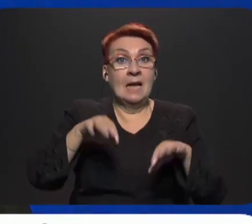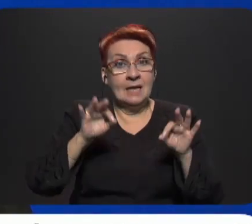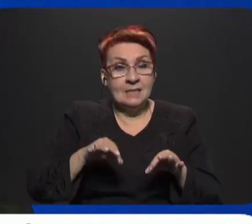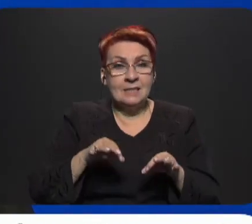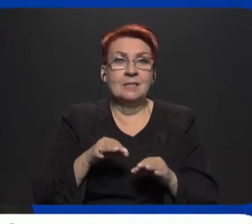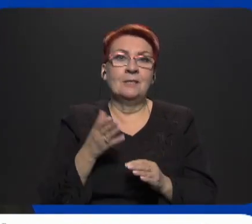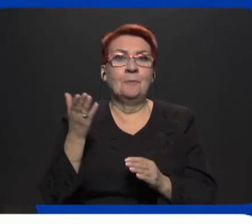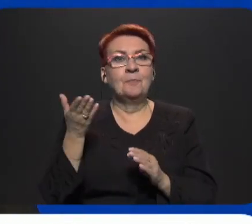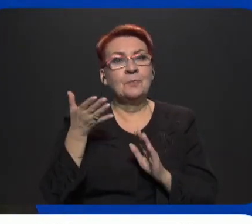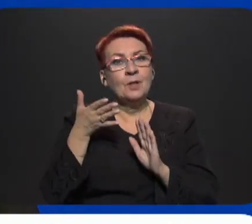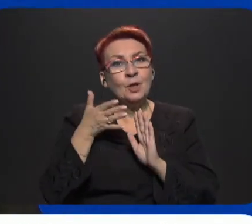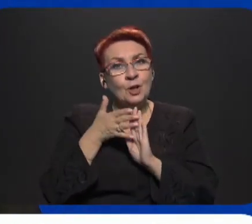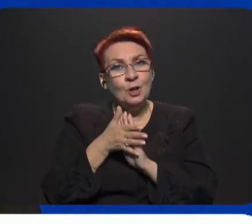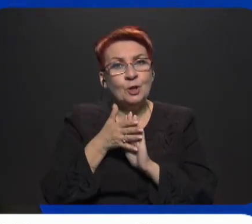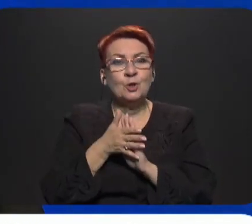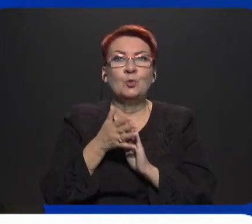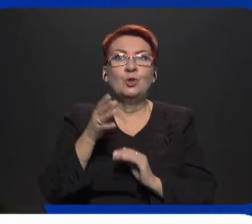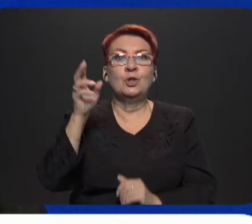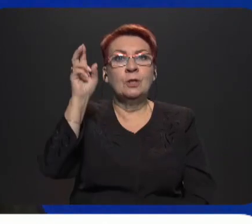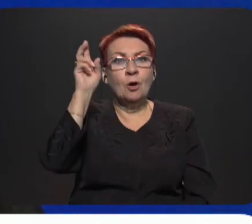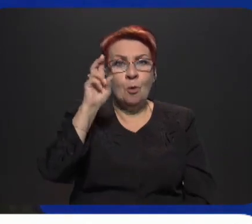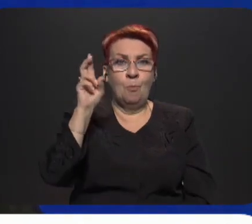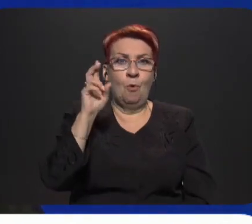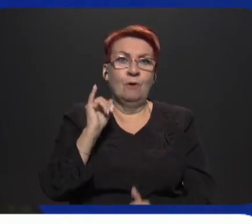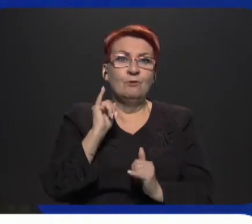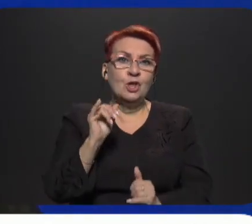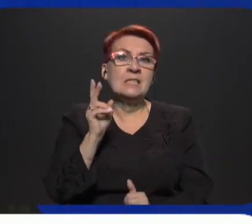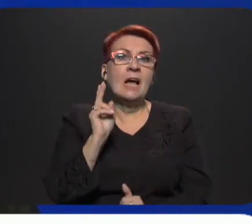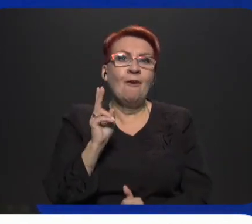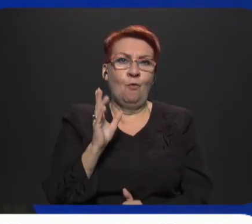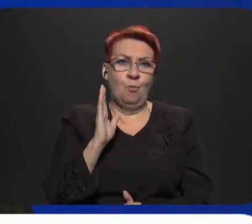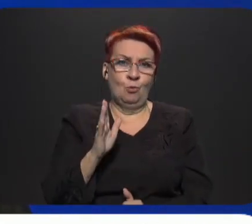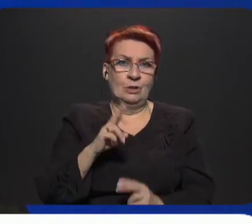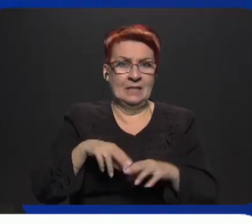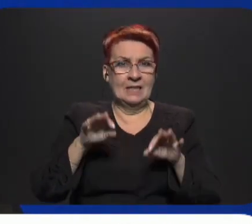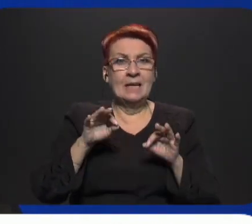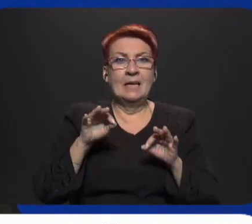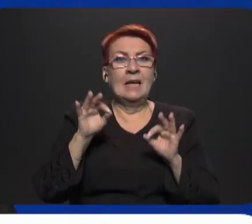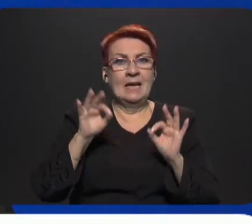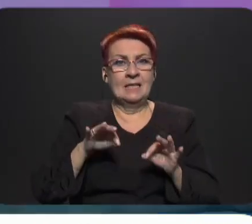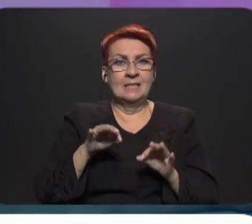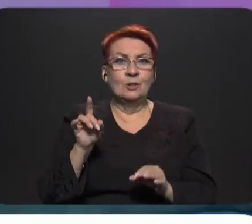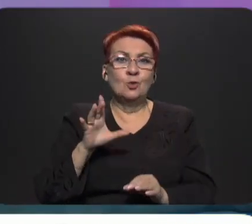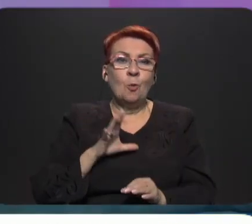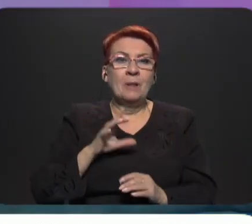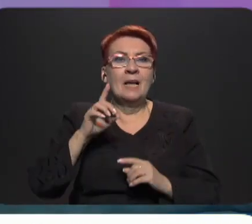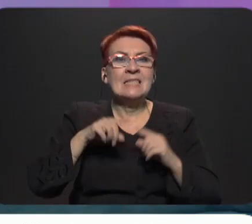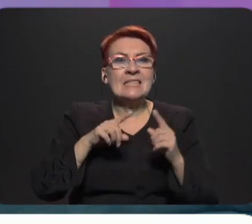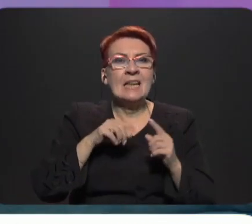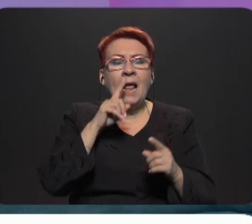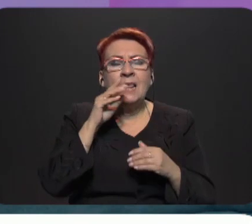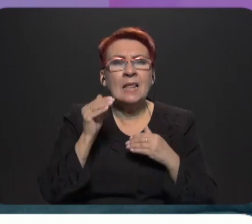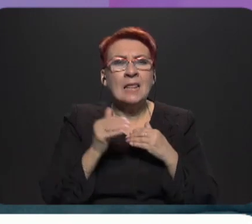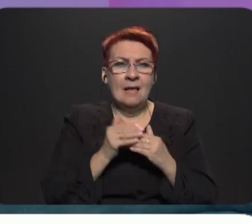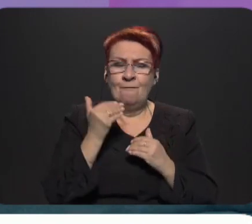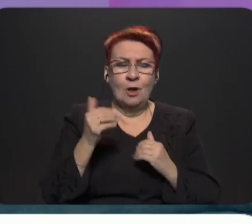изучи Бога, в честь кого ты будешь креститься, чего он учил, чтобы это было сродни твоему сердцу, и